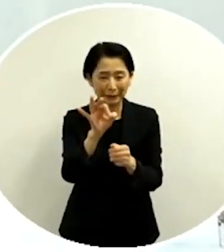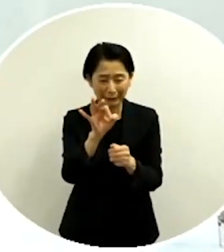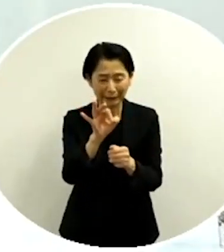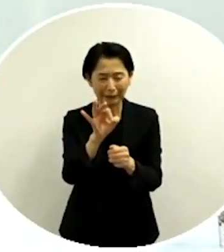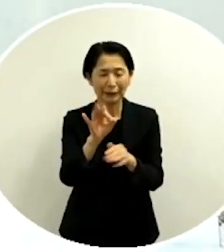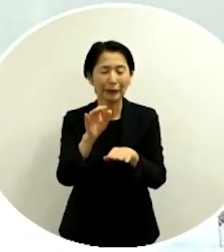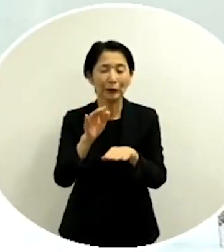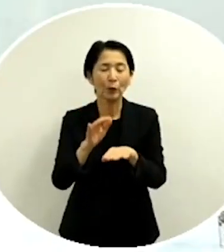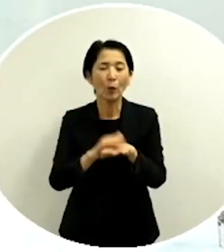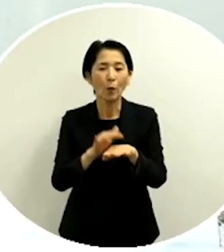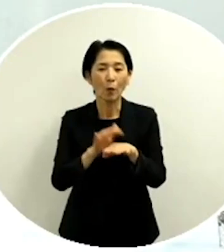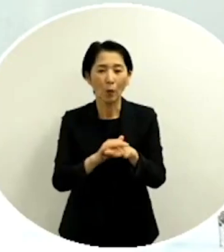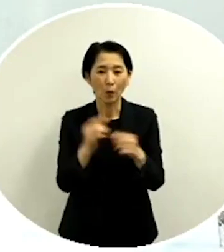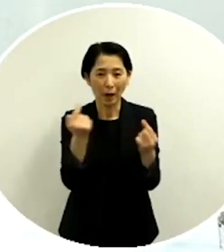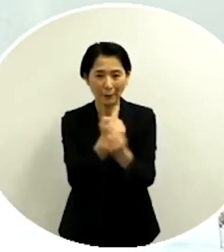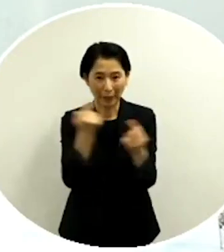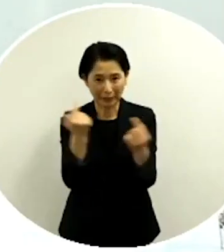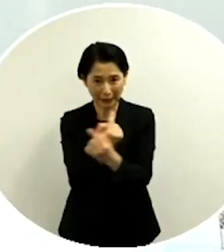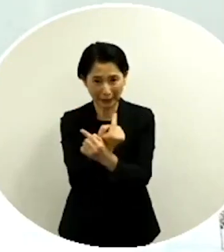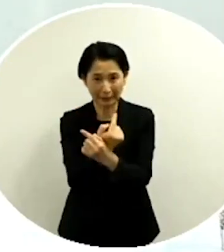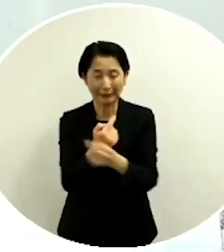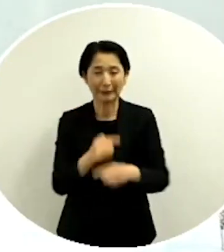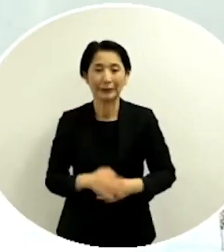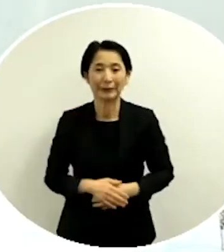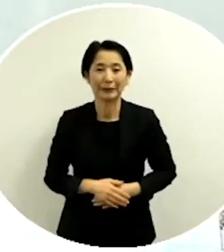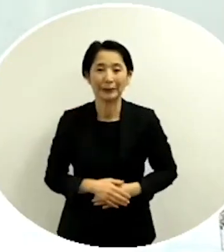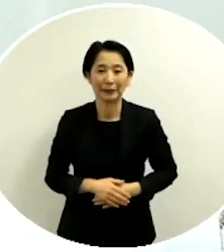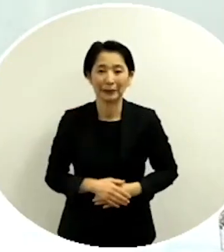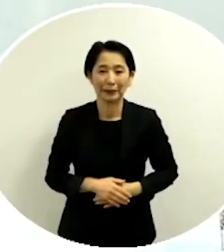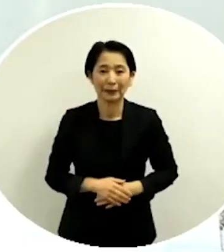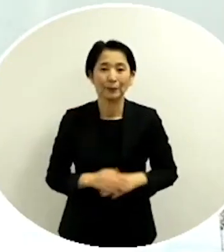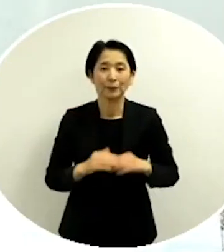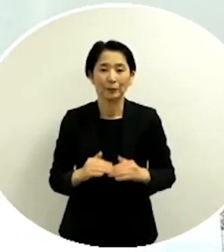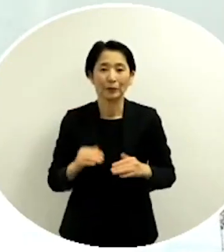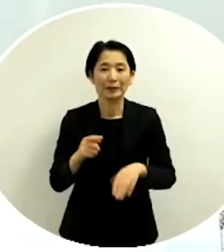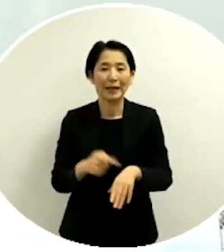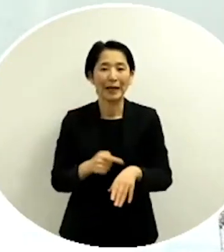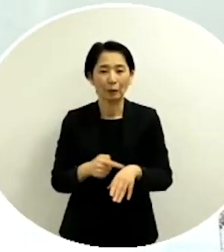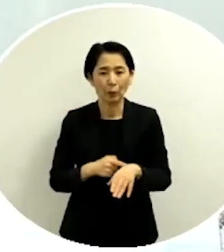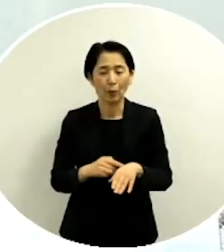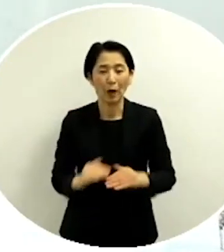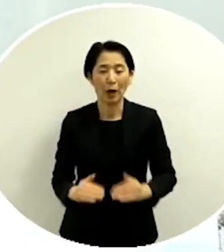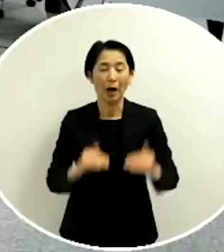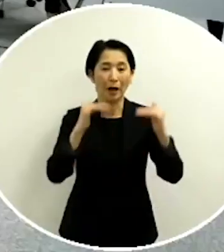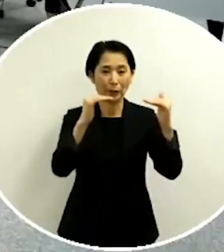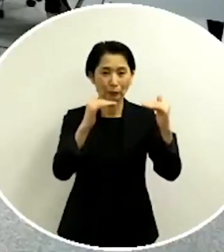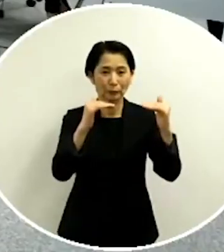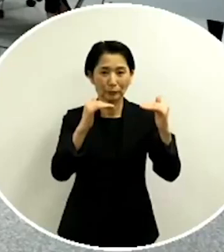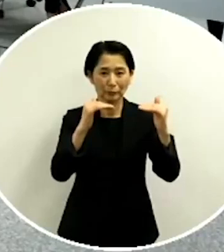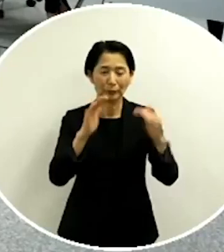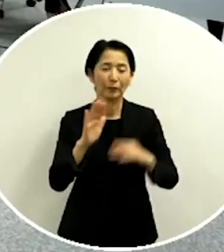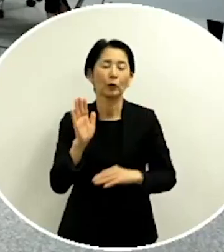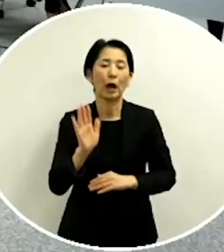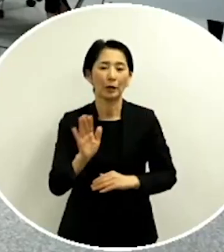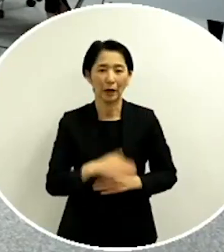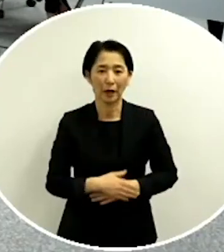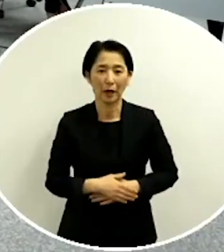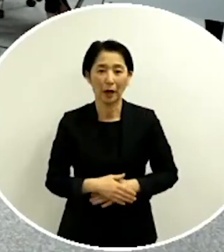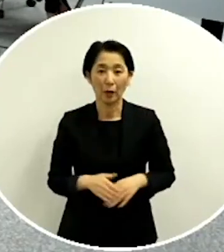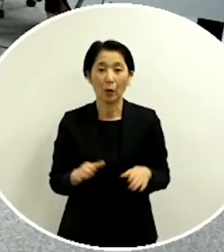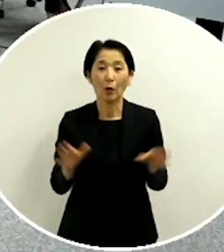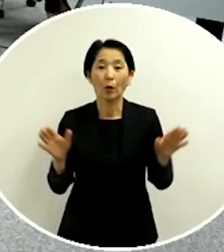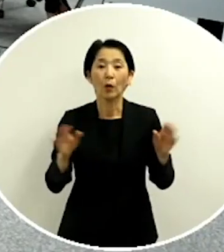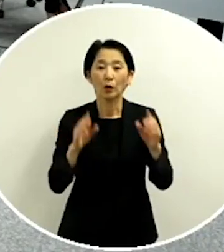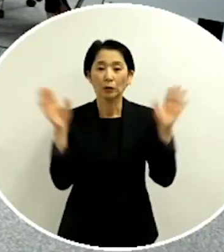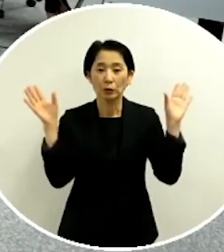あるいは施設の維持管理についての精度が上がるというようなことが起きたわけですしたがいましてこの情報公開